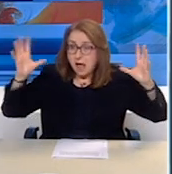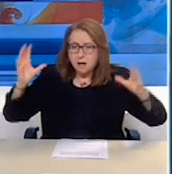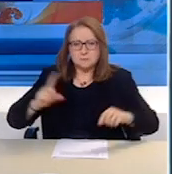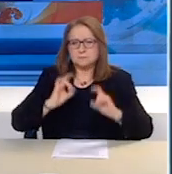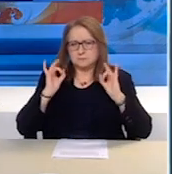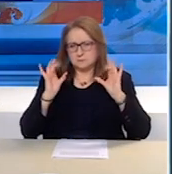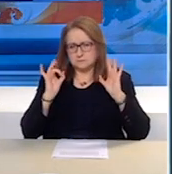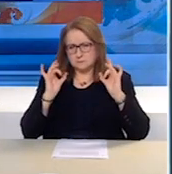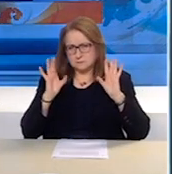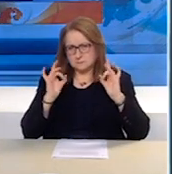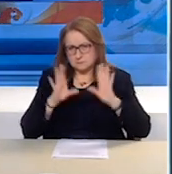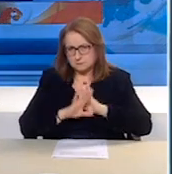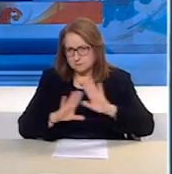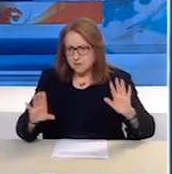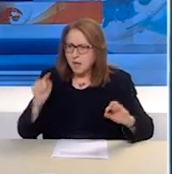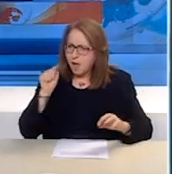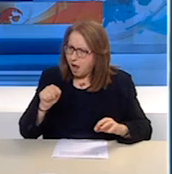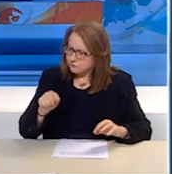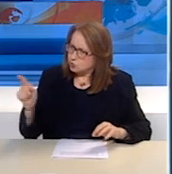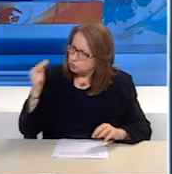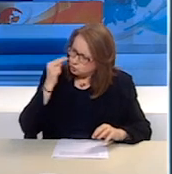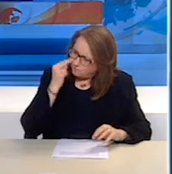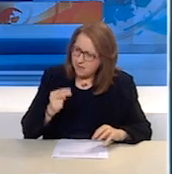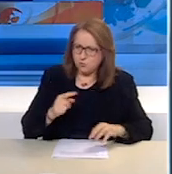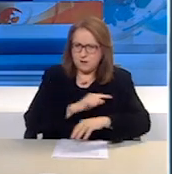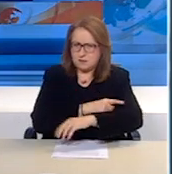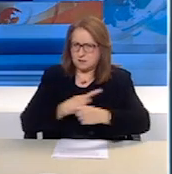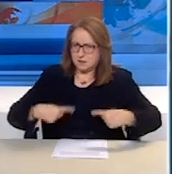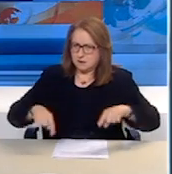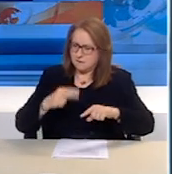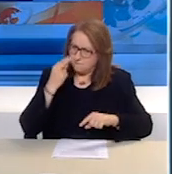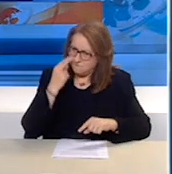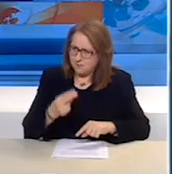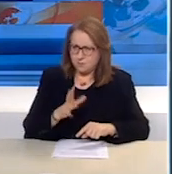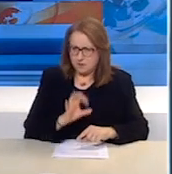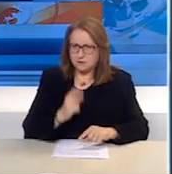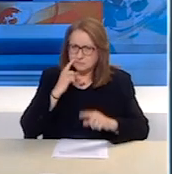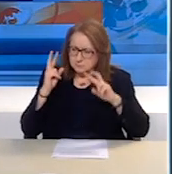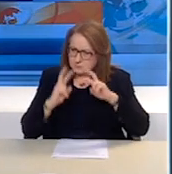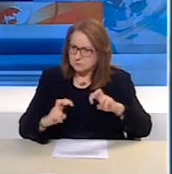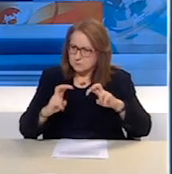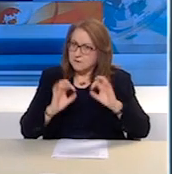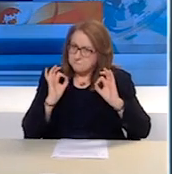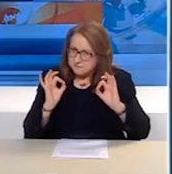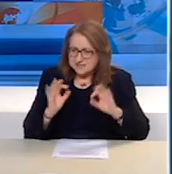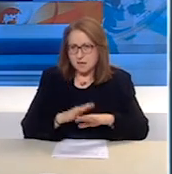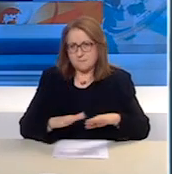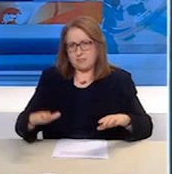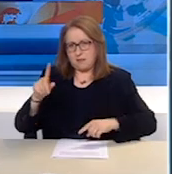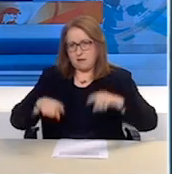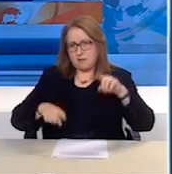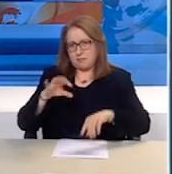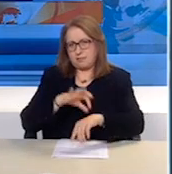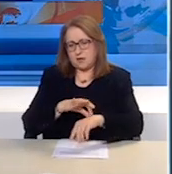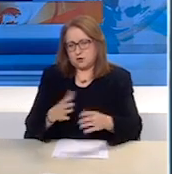μονάδες. Όχι, είναι ένα φαινόμενο που παρατηρεί η ιατρική κοινότητα. Όταν έχει πολύ μεγάλη κυκλοφορία ιός φυσικά και μπορεί να νοσήσουν παιδιά είτε από αυτό